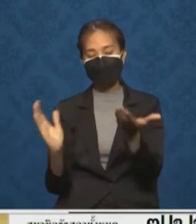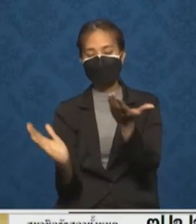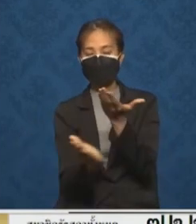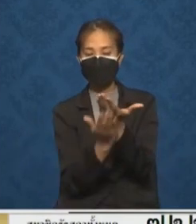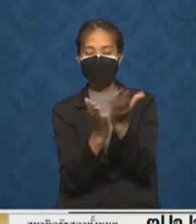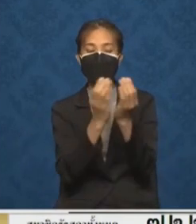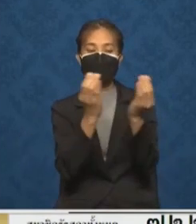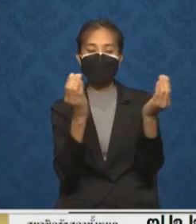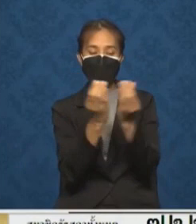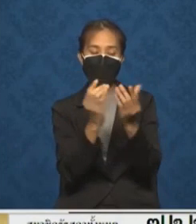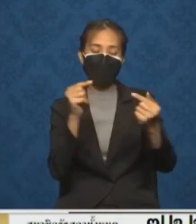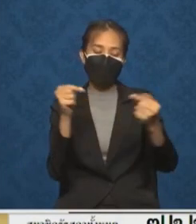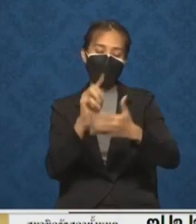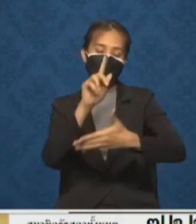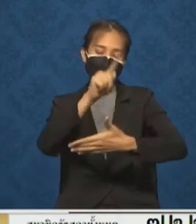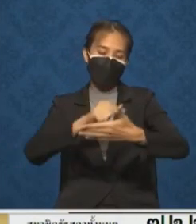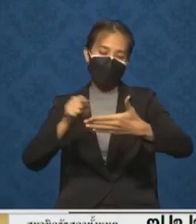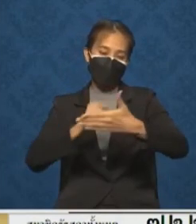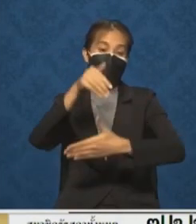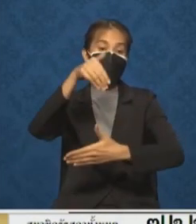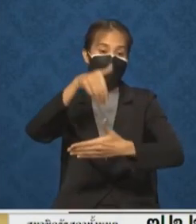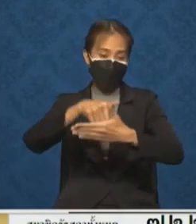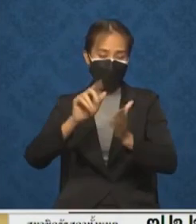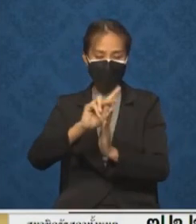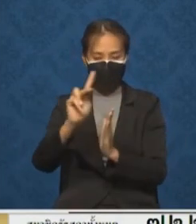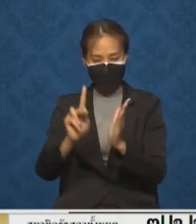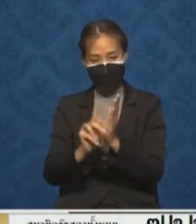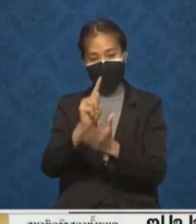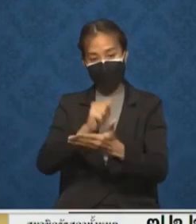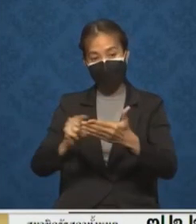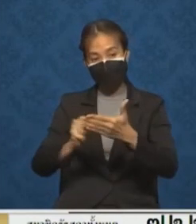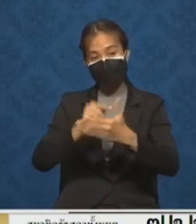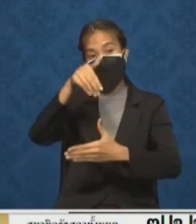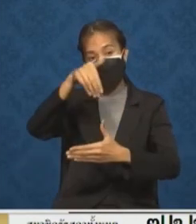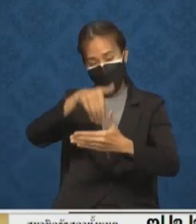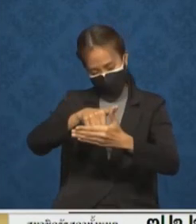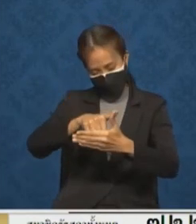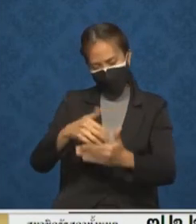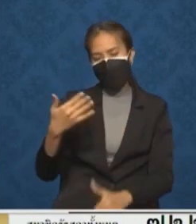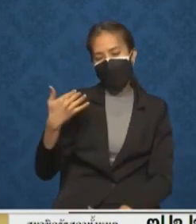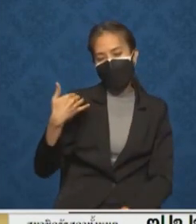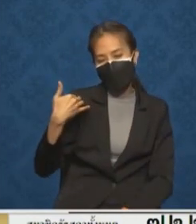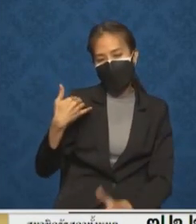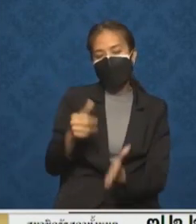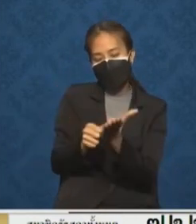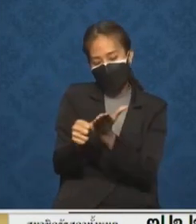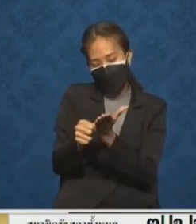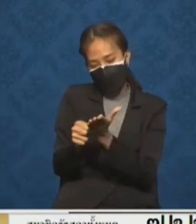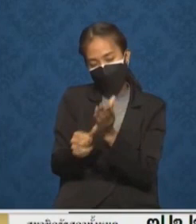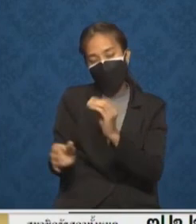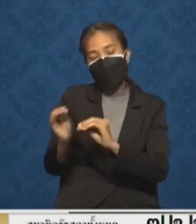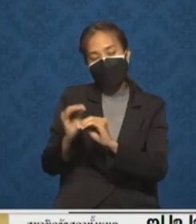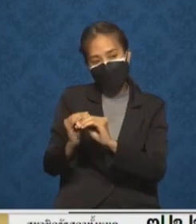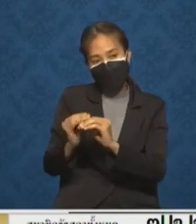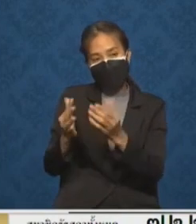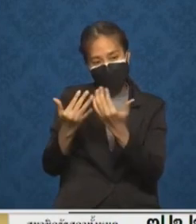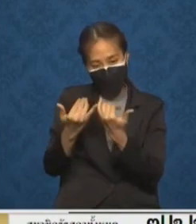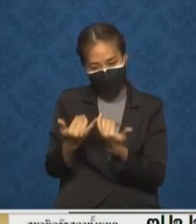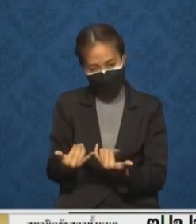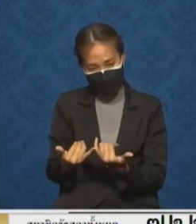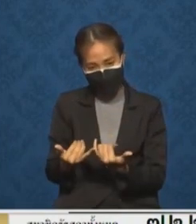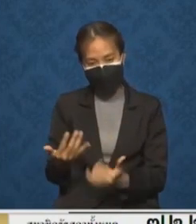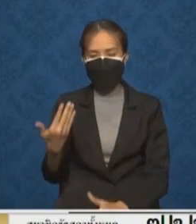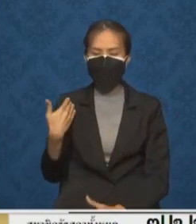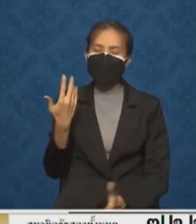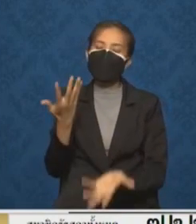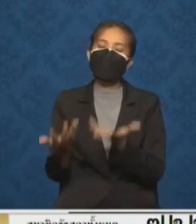เลือกตั้งโดยเฉพาะยิ่งที่อาจจะมีการแก้ไขเพิ่มเติมในคราวนี้หรือภายใต้อำนาจของกก